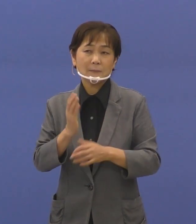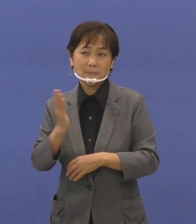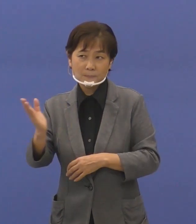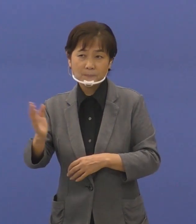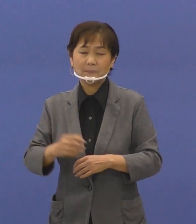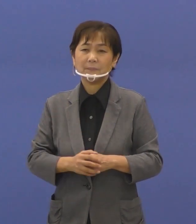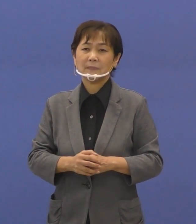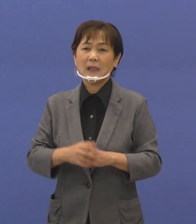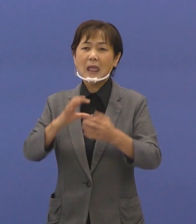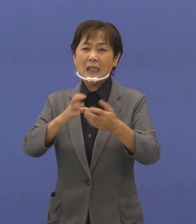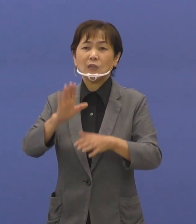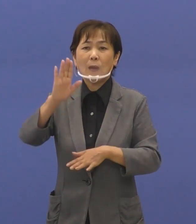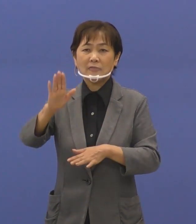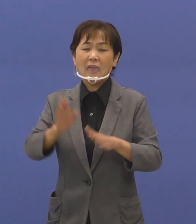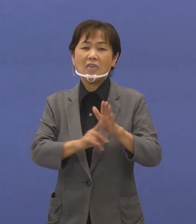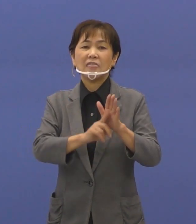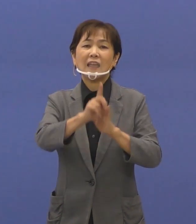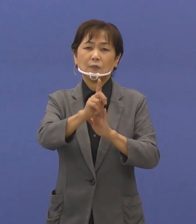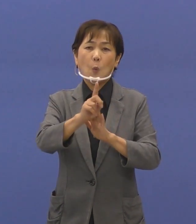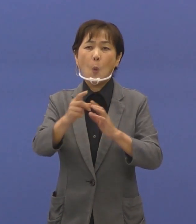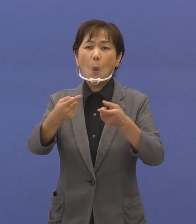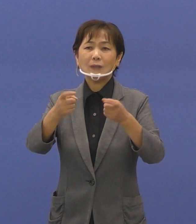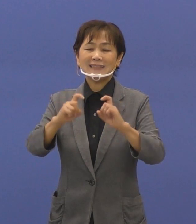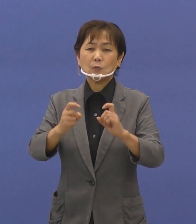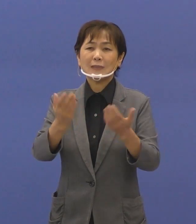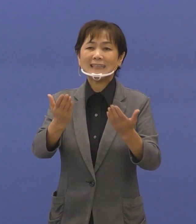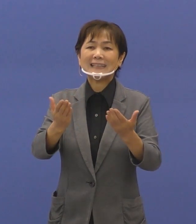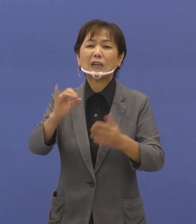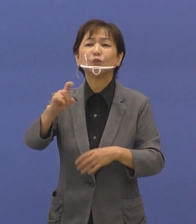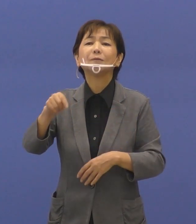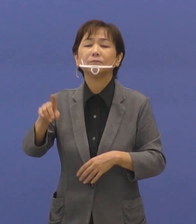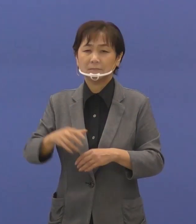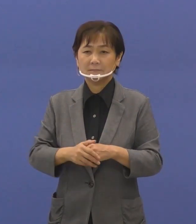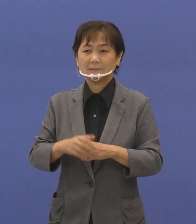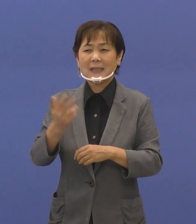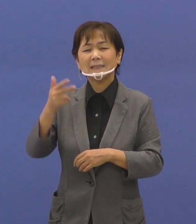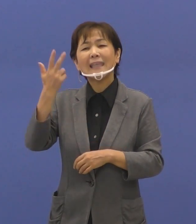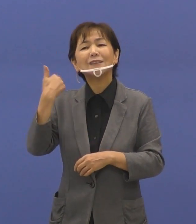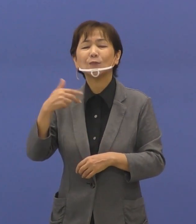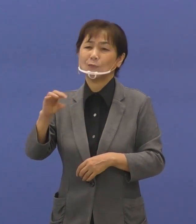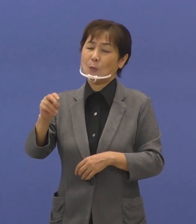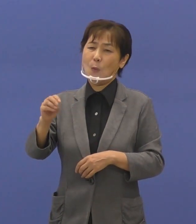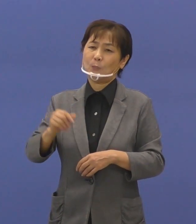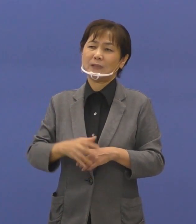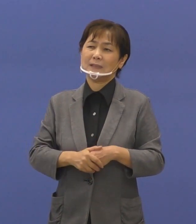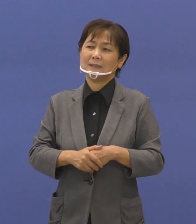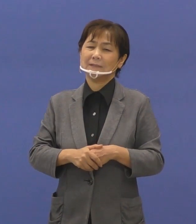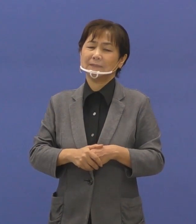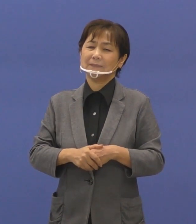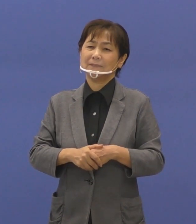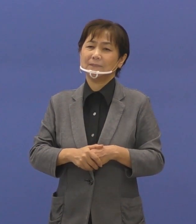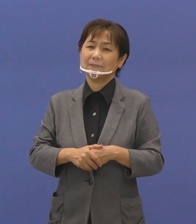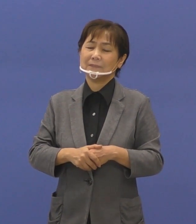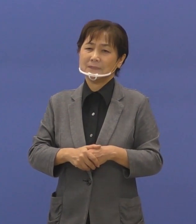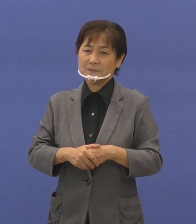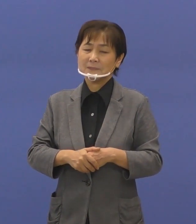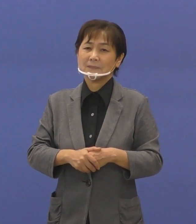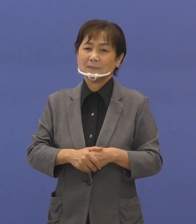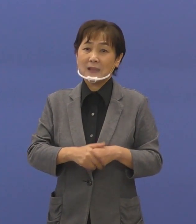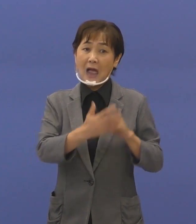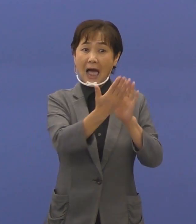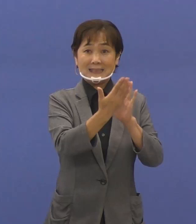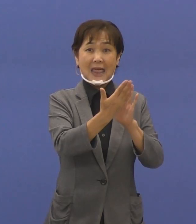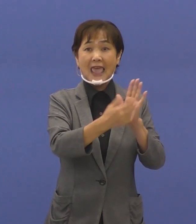岩手代表の一ノ関学院が、先週土曜日の試合で、明豊